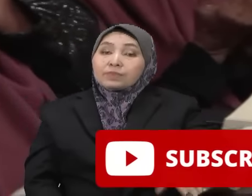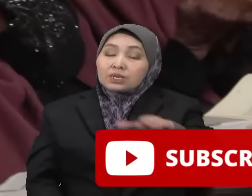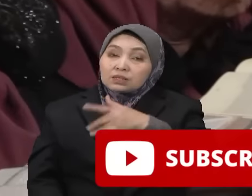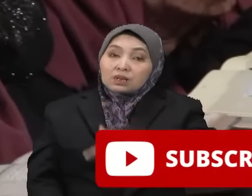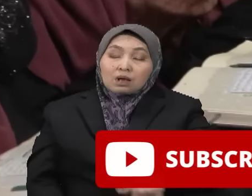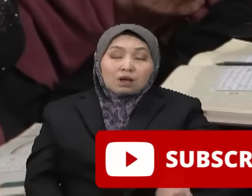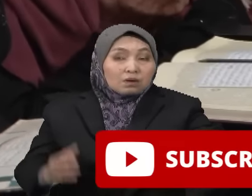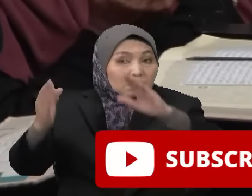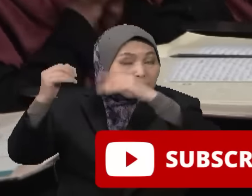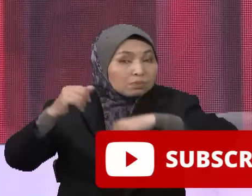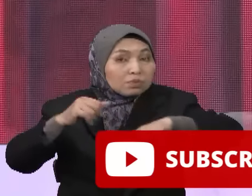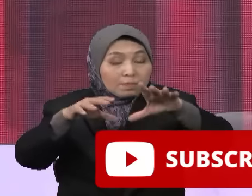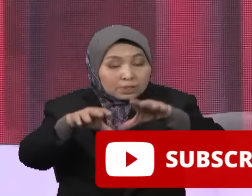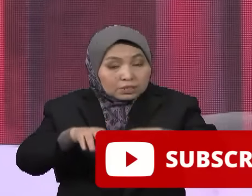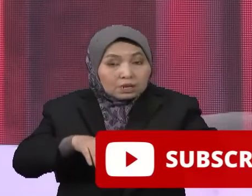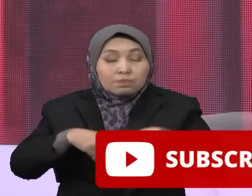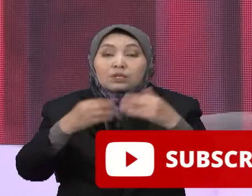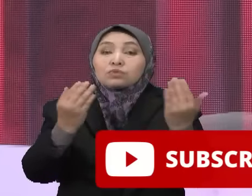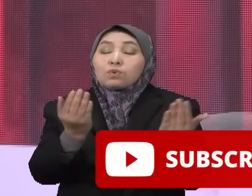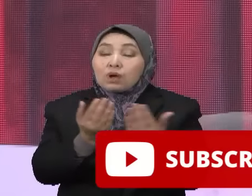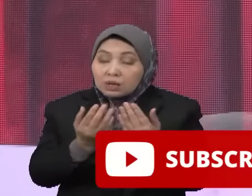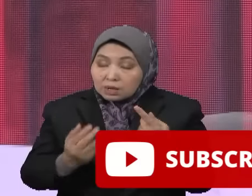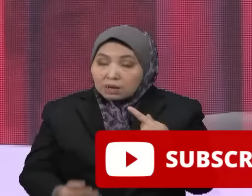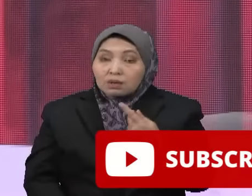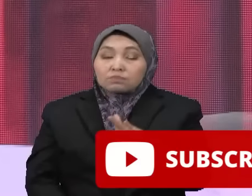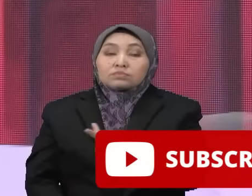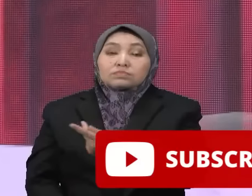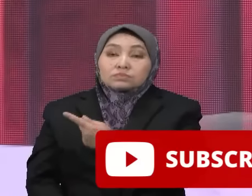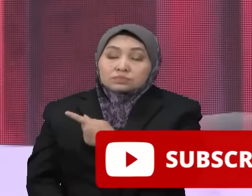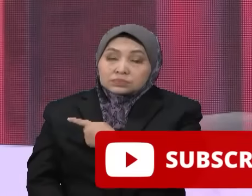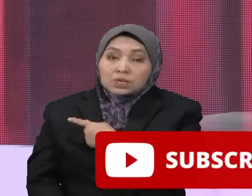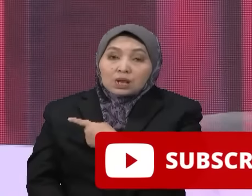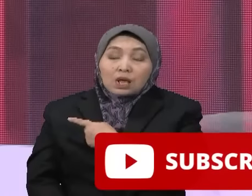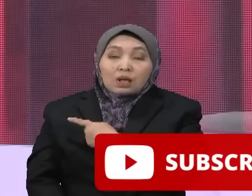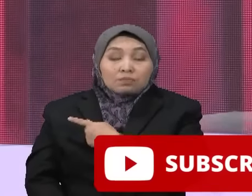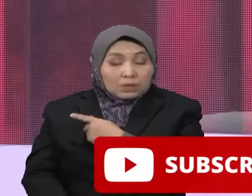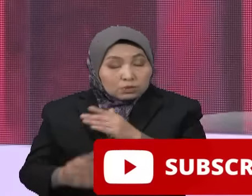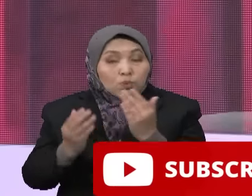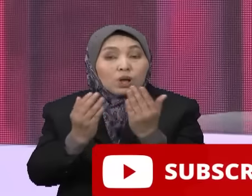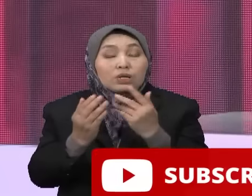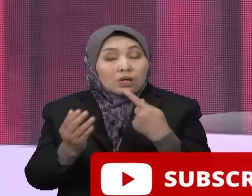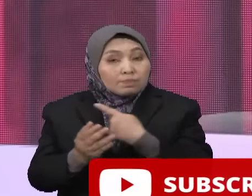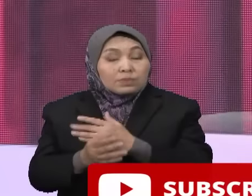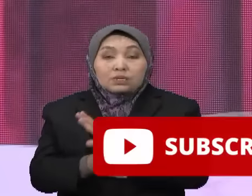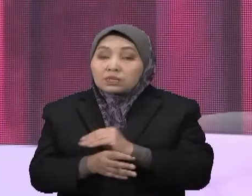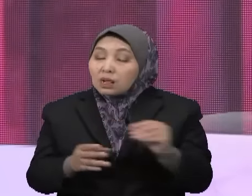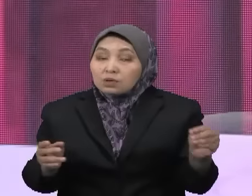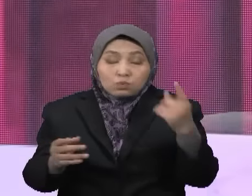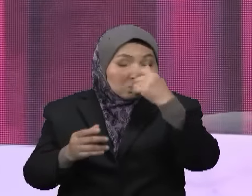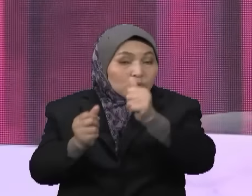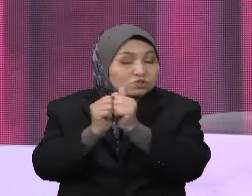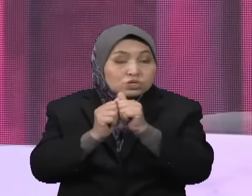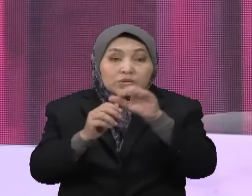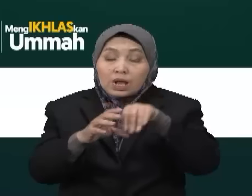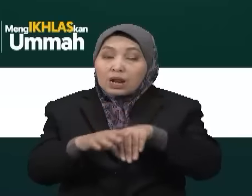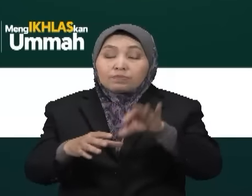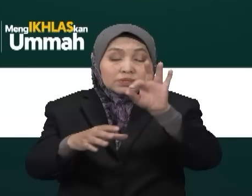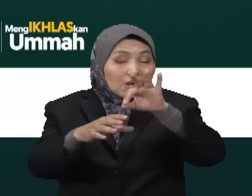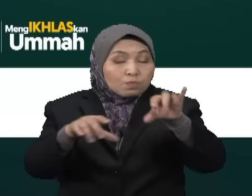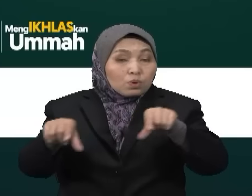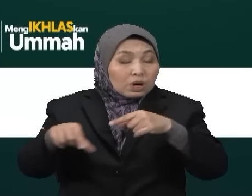alamin. Taqabbalallahu minkum. Minna wa minkum taqabbal ya karim. Moga-moga Allah menerima, mengkabulkan doa kita. Dan jangan lupa tuan-tuan untuk bersama dalam tabung gerakan